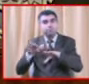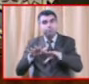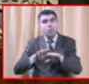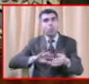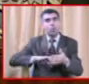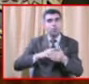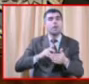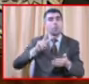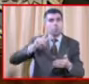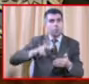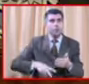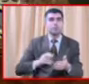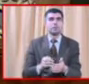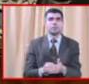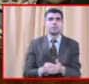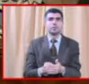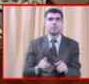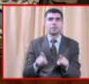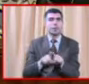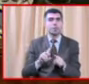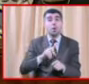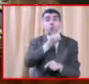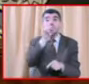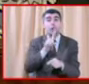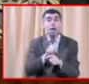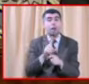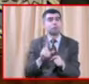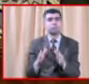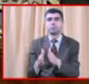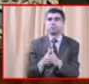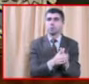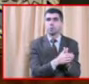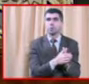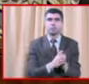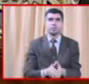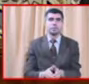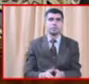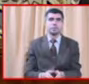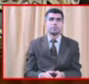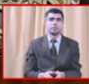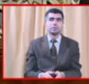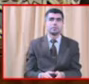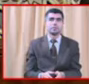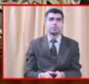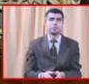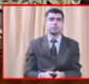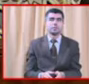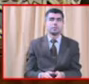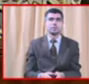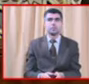لا. لا الموضوع لا، موضوع ليس من حقك أن تطرح. تفضل، يلا تفضل سيد.